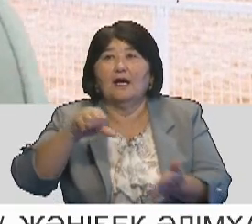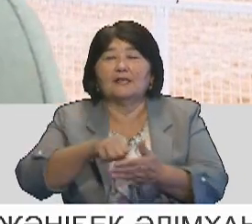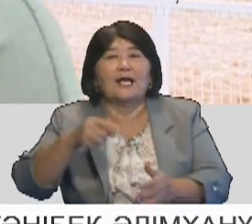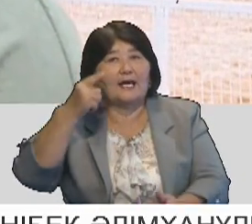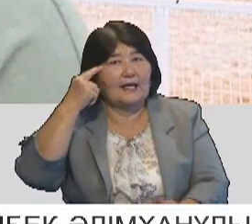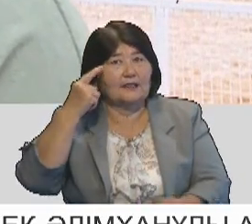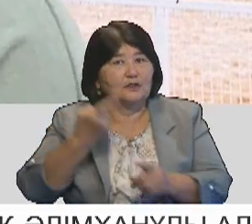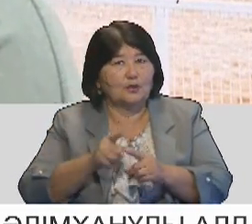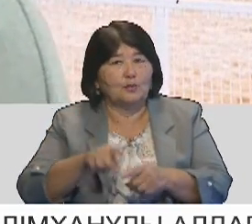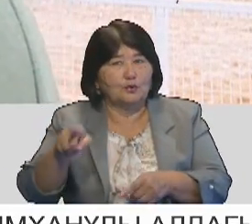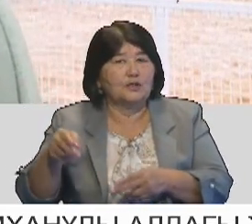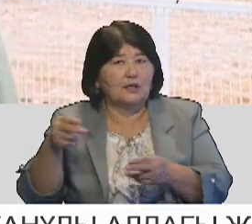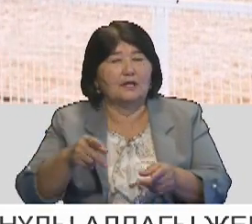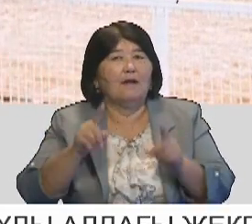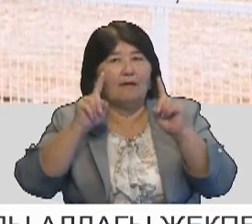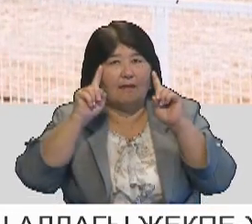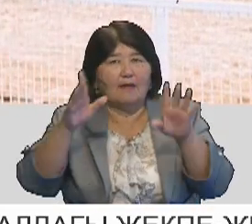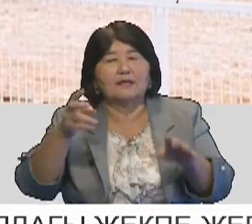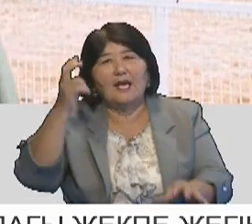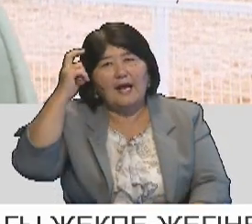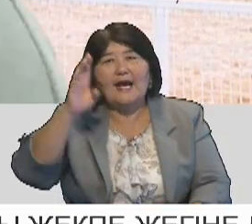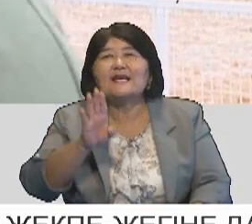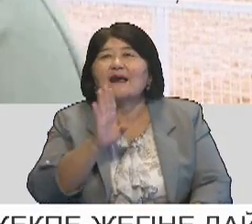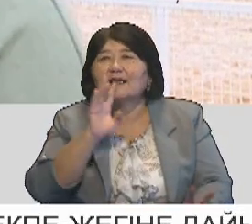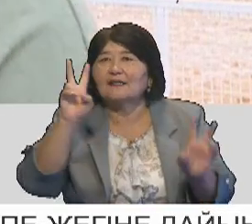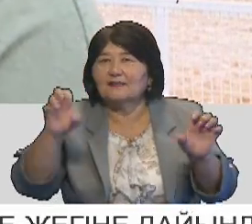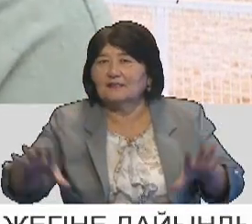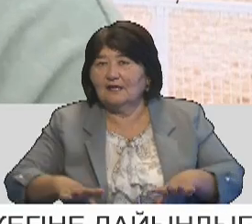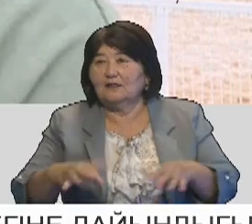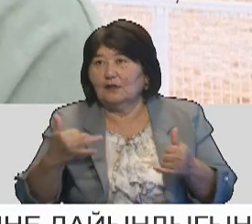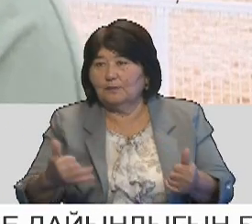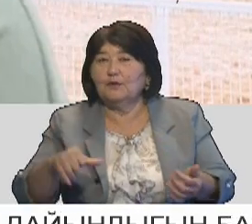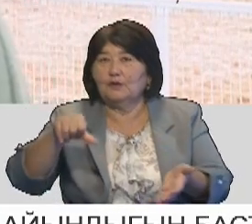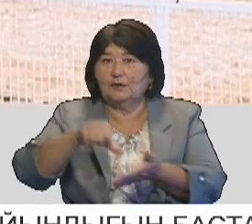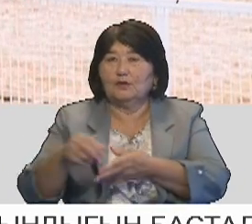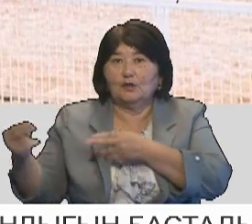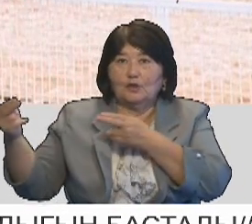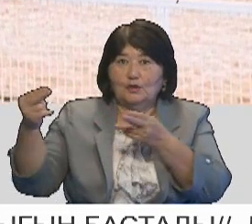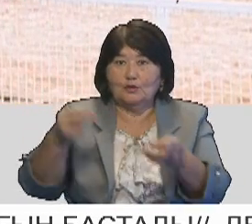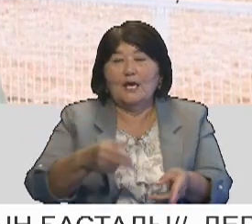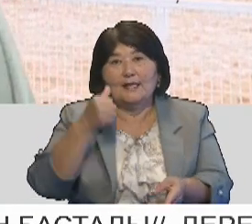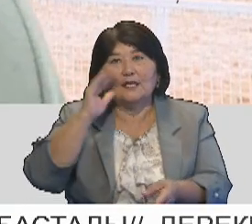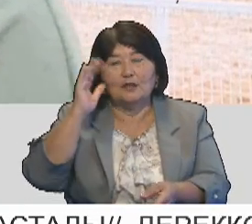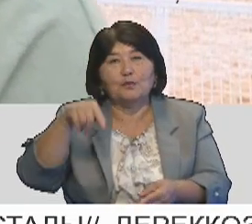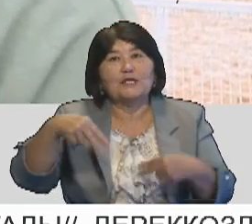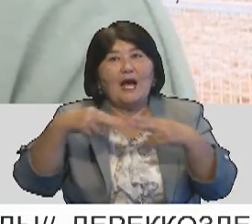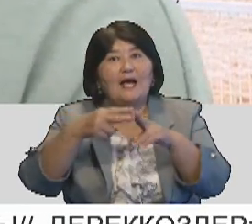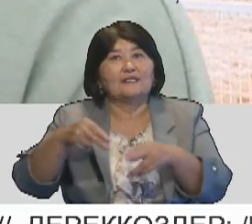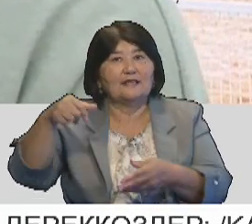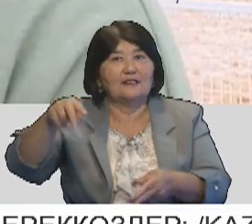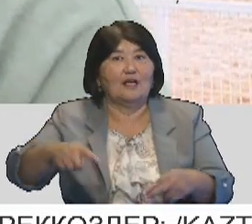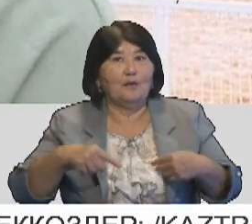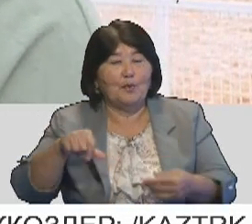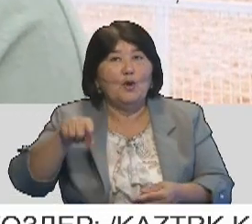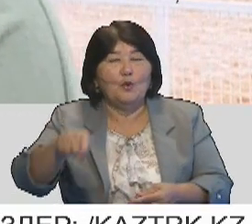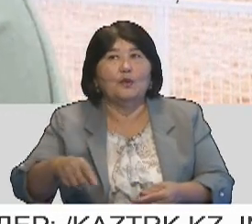Қырғызстаннан да осы аттар келген жоқ. Атақты қарағыз бүгін тұсауы жолға шықты. Ертең бұйырса Астанада болады қарағыз.